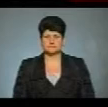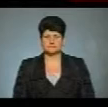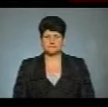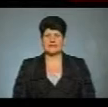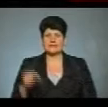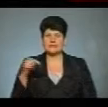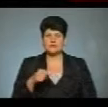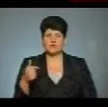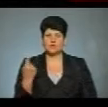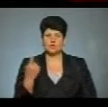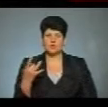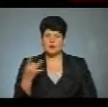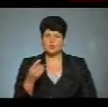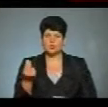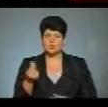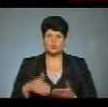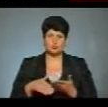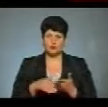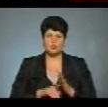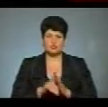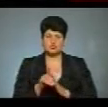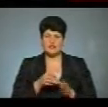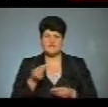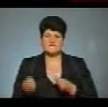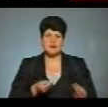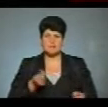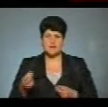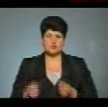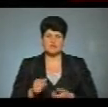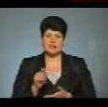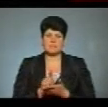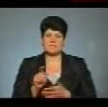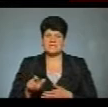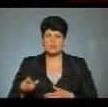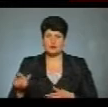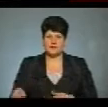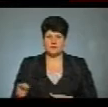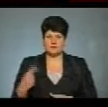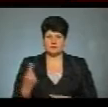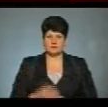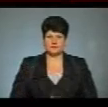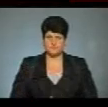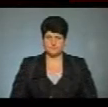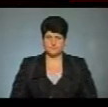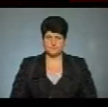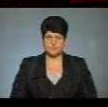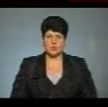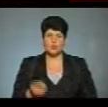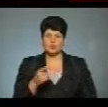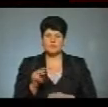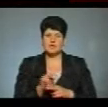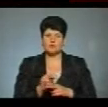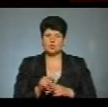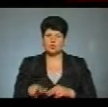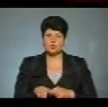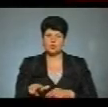Тисячу гривень одноразової грошової допомоги розпочали сьогодні виплачувати пенсіонерам Тернопільщини. У Тернополі ремонтують